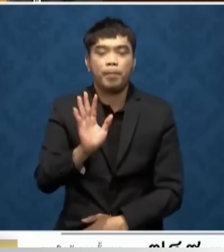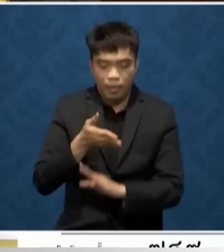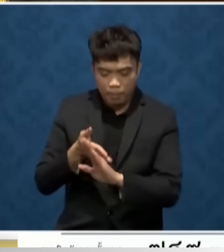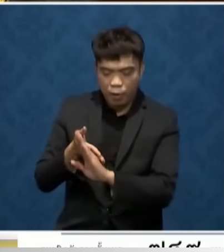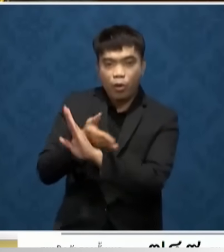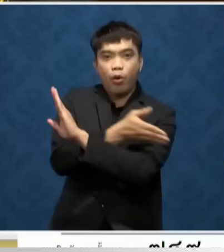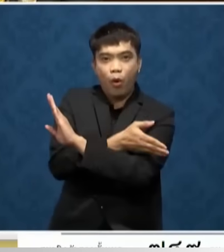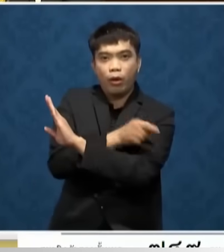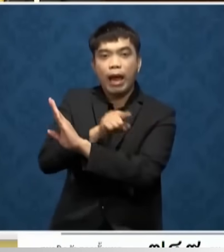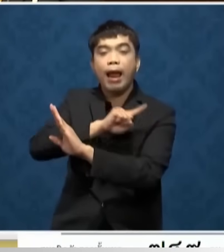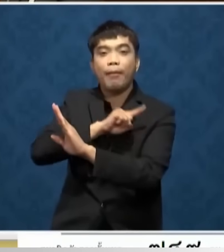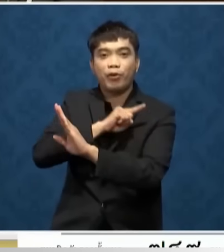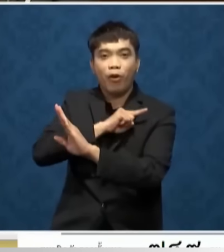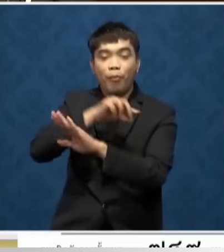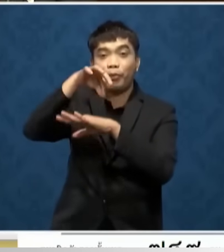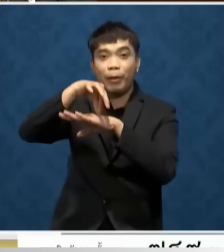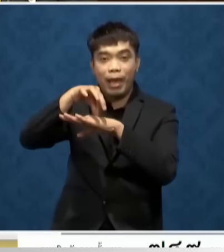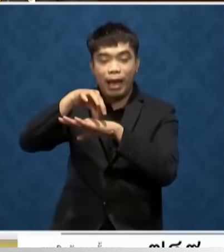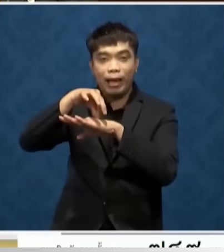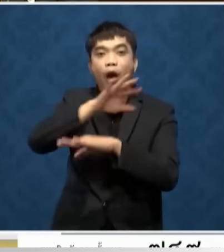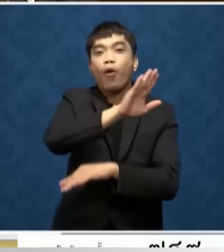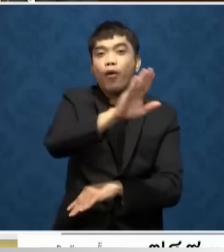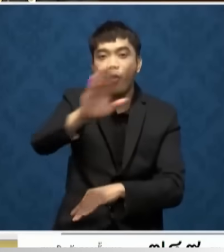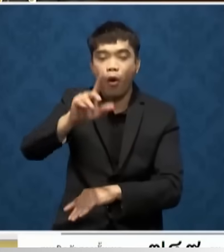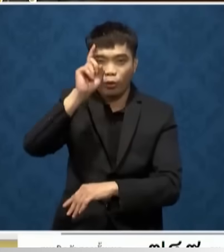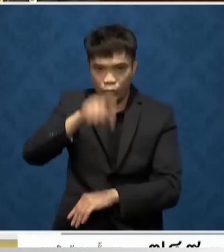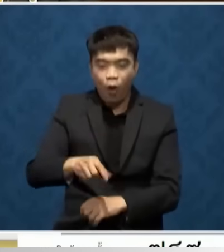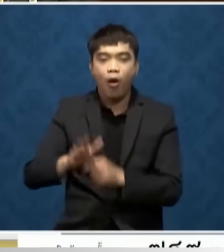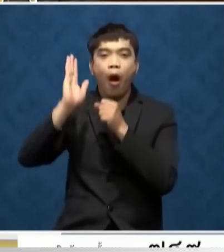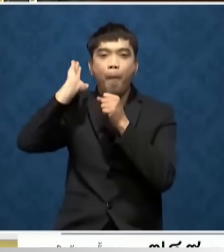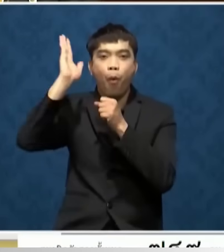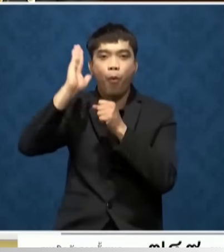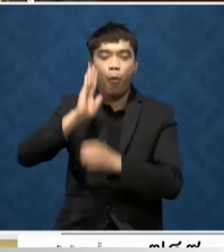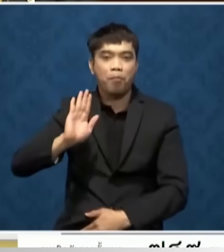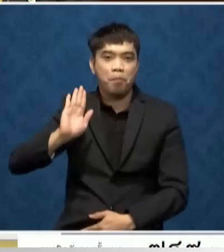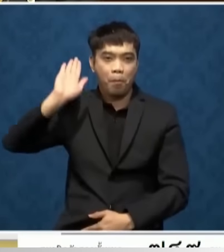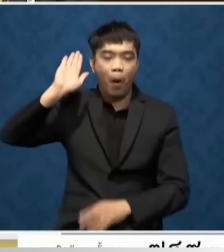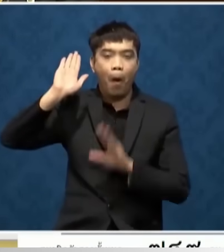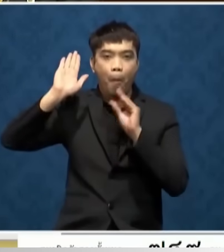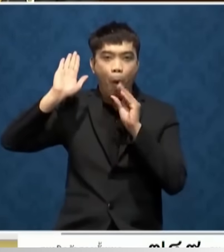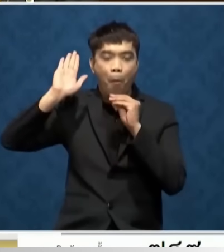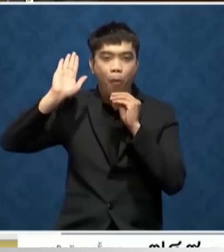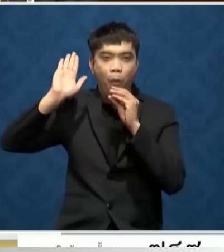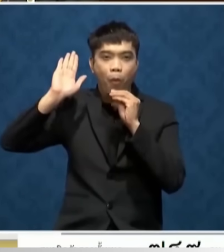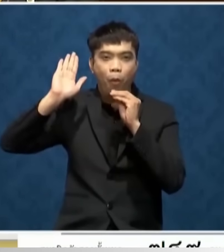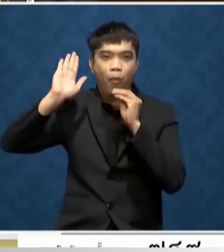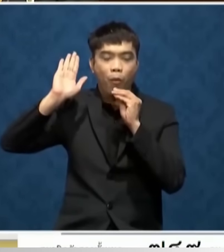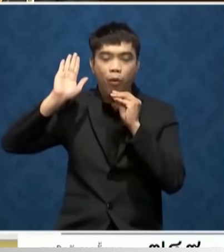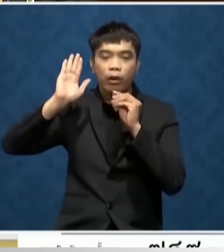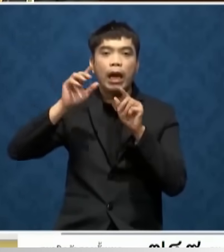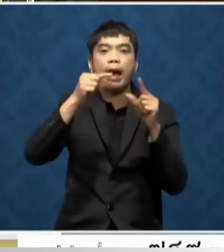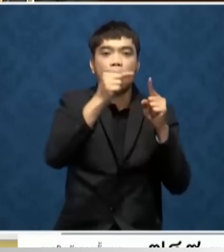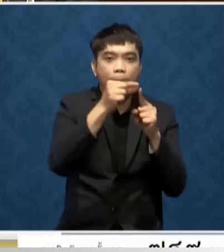ที่เราก็ต่างต้องกล่าวคำปฏิญาณตนด้วยข้อความเดียวกันครับท่านประธ